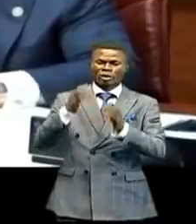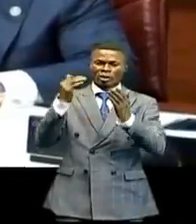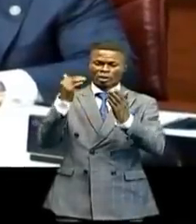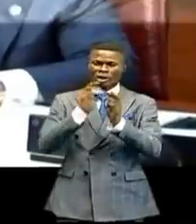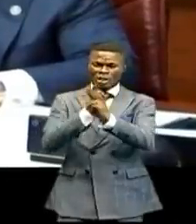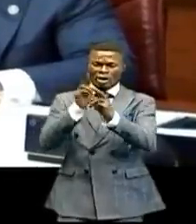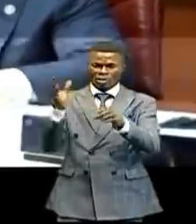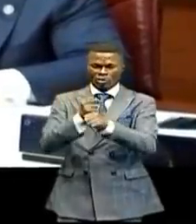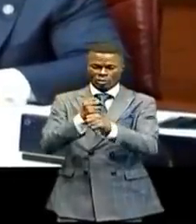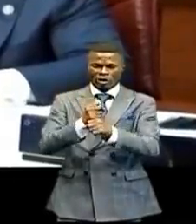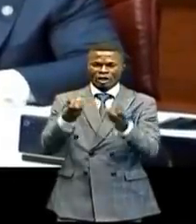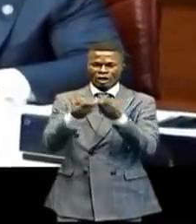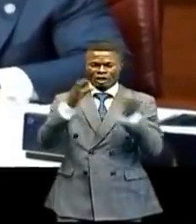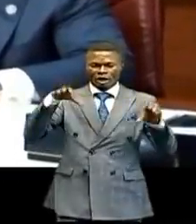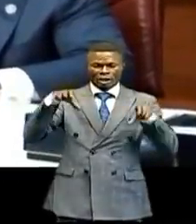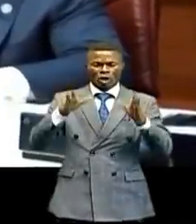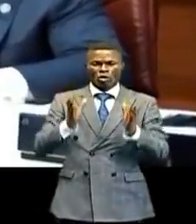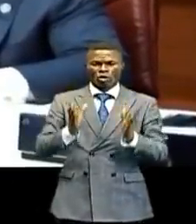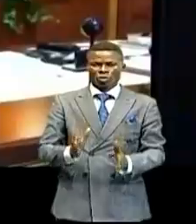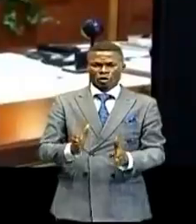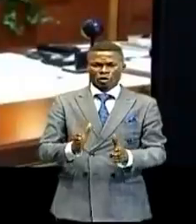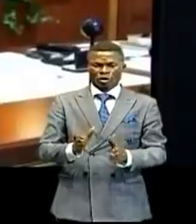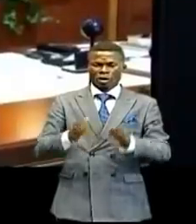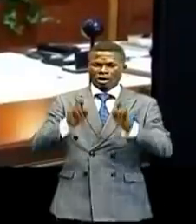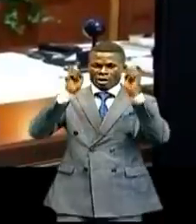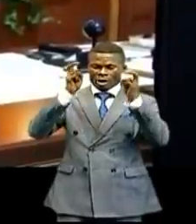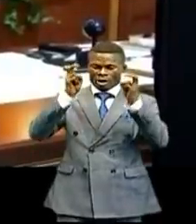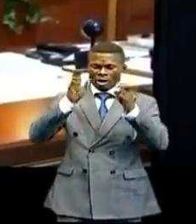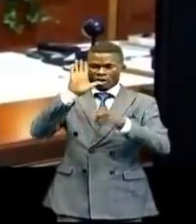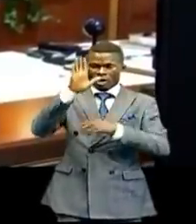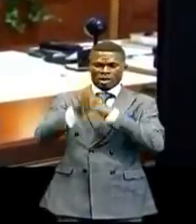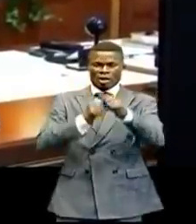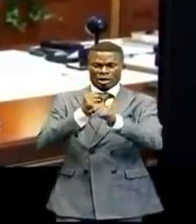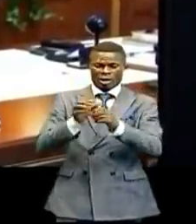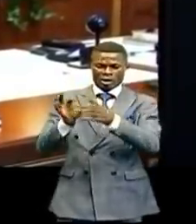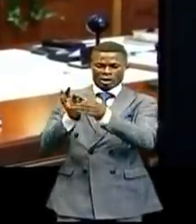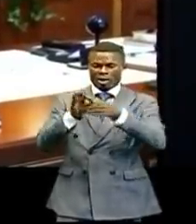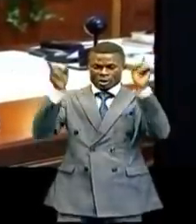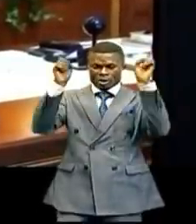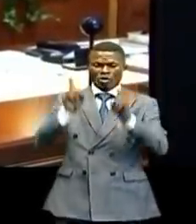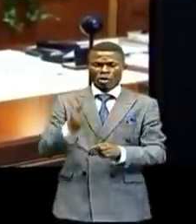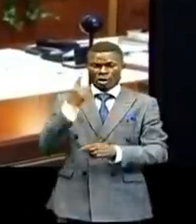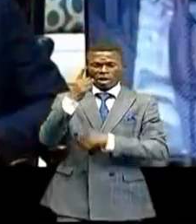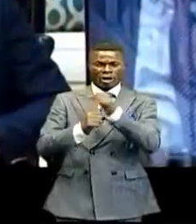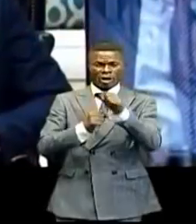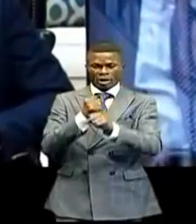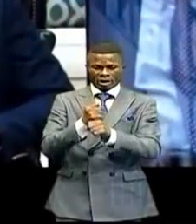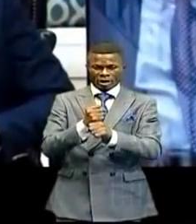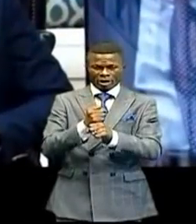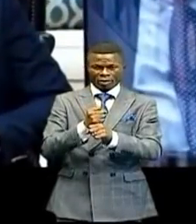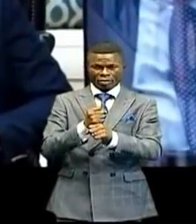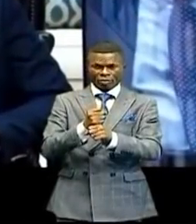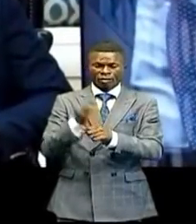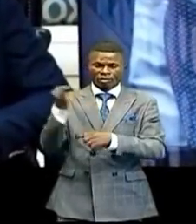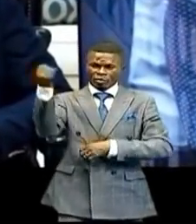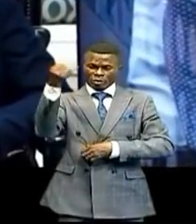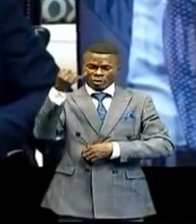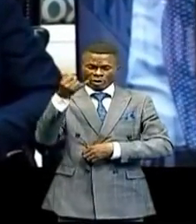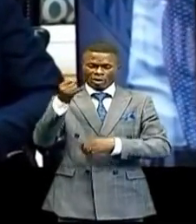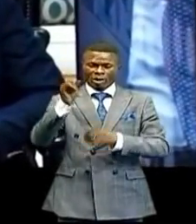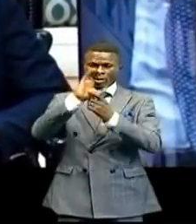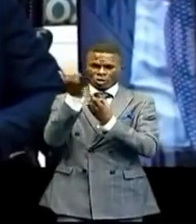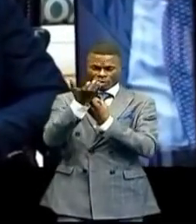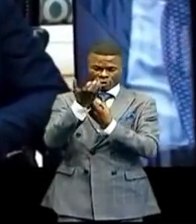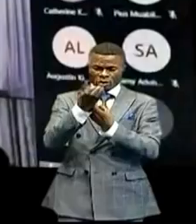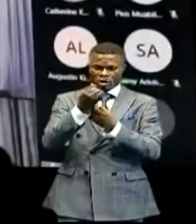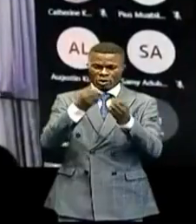du patrimoine congolais. Fort du thème de son mandat à la tête de l'Union africaine, art, culture et